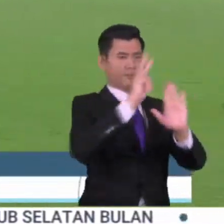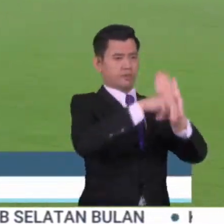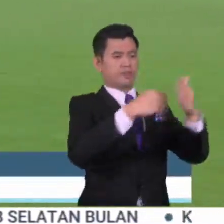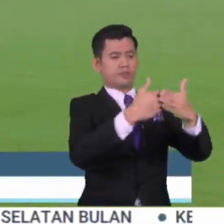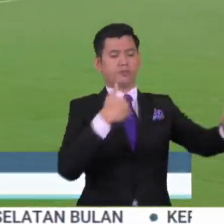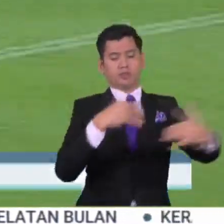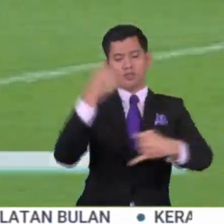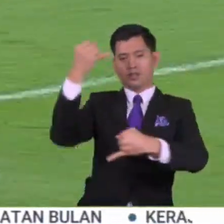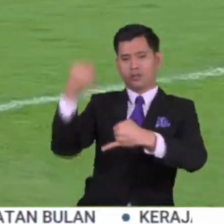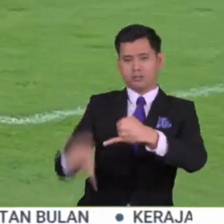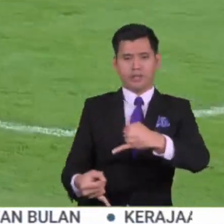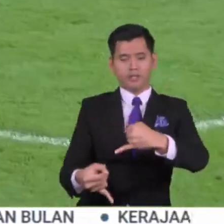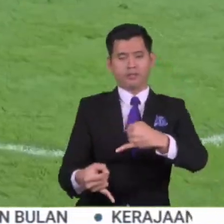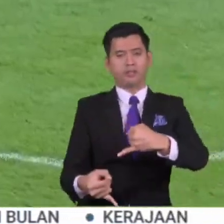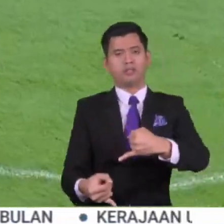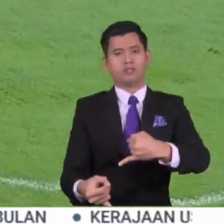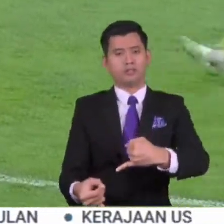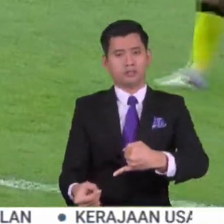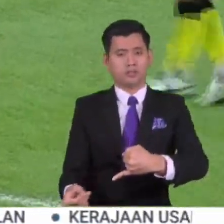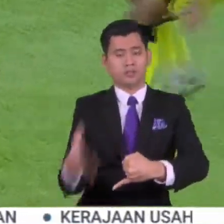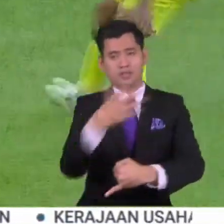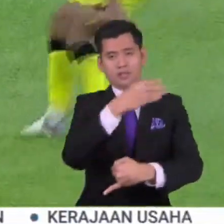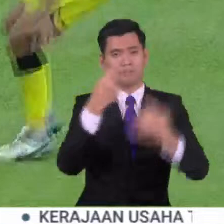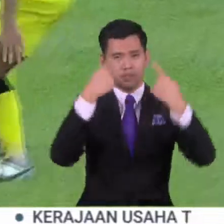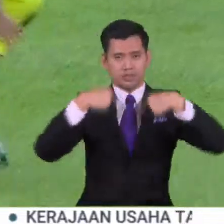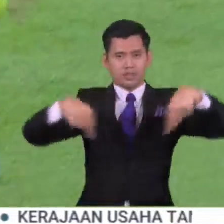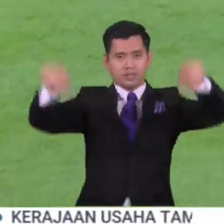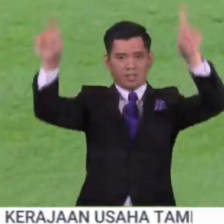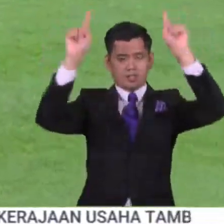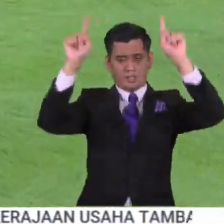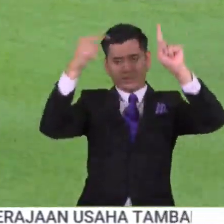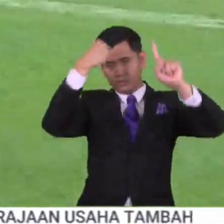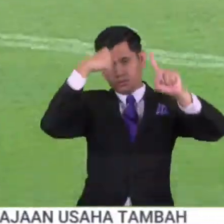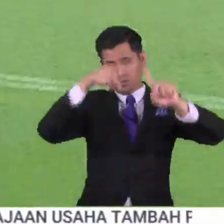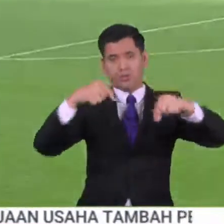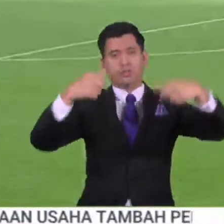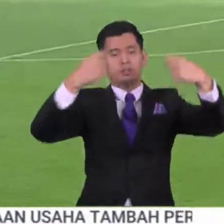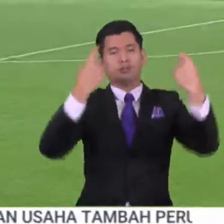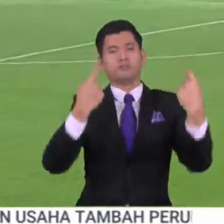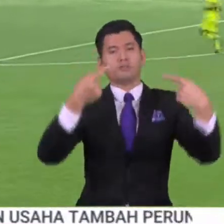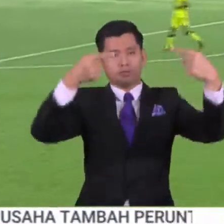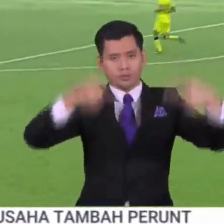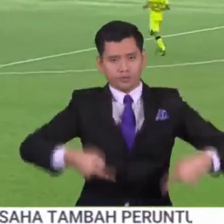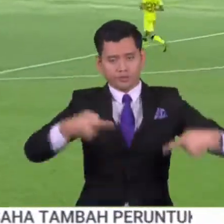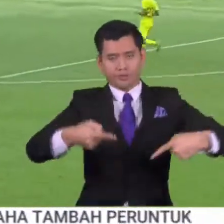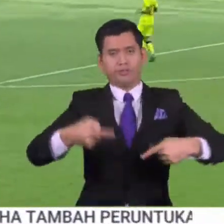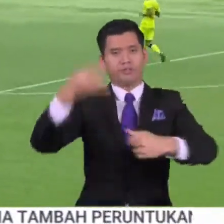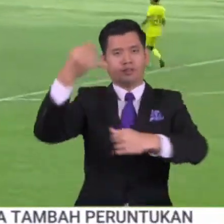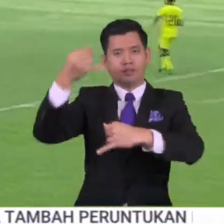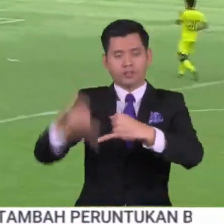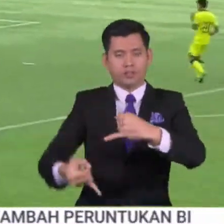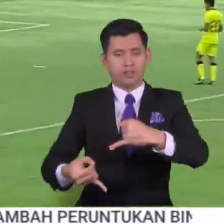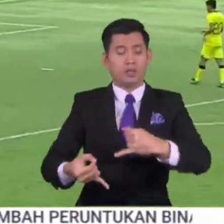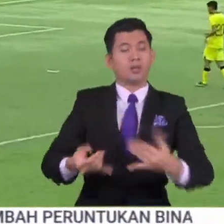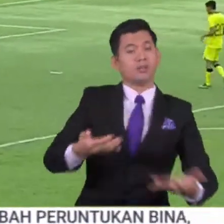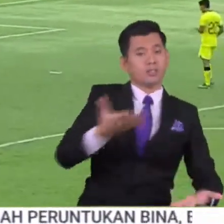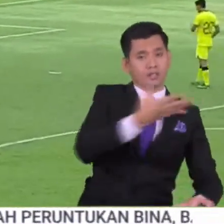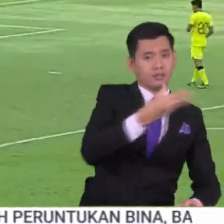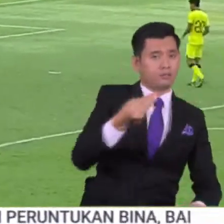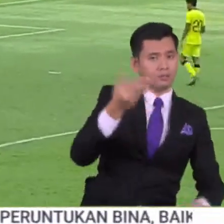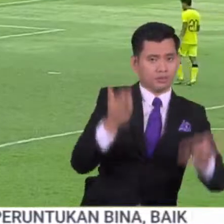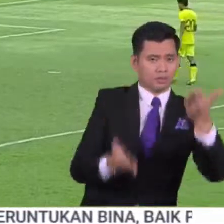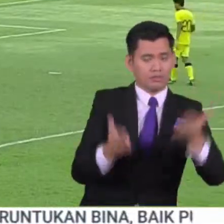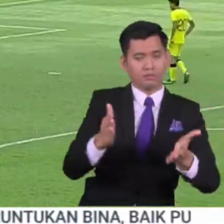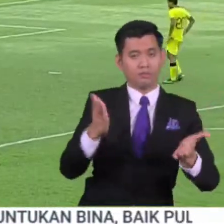tamak permainan sekaligus Mara ke final Malaysia akan beraksi pada peran peran tempat ketiga Sabtu ini bertemu sama ada Thailand atau